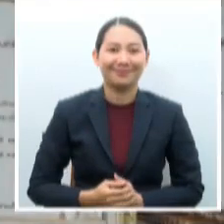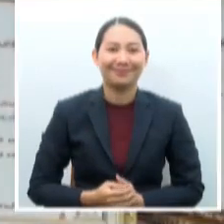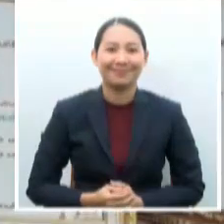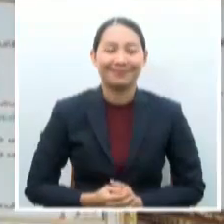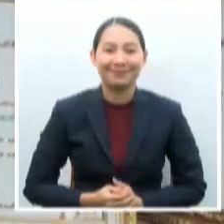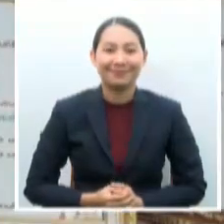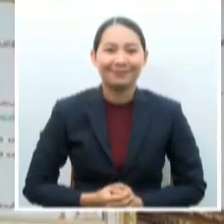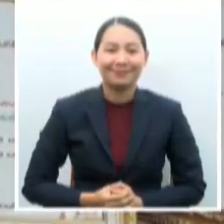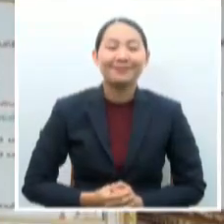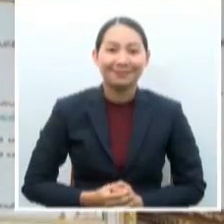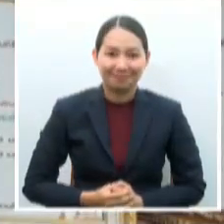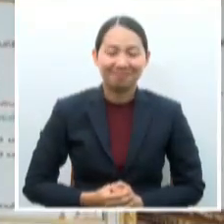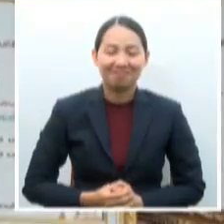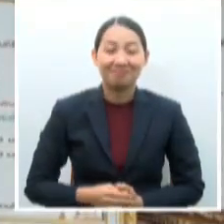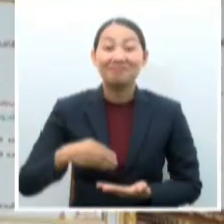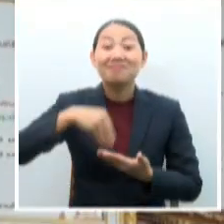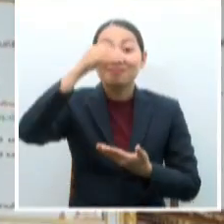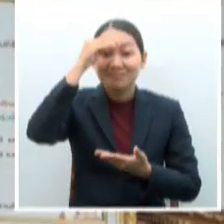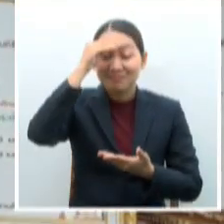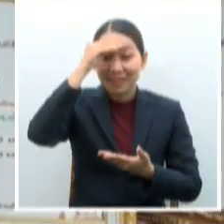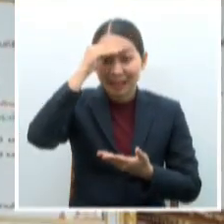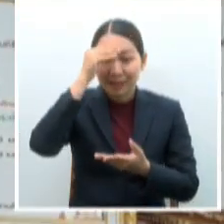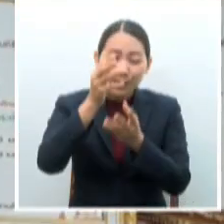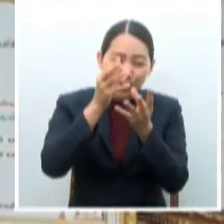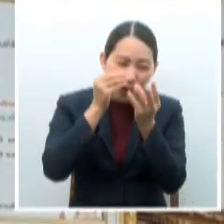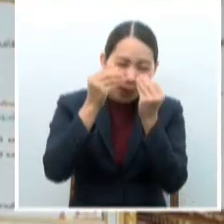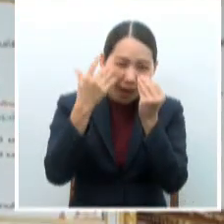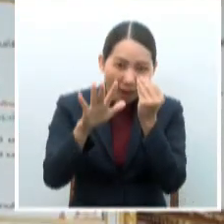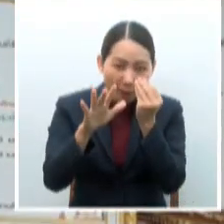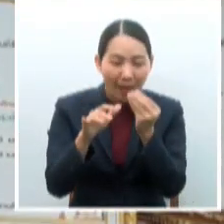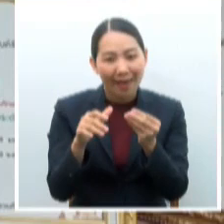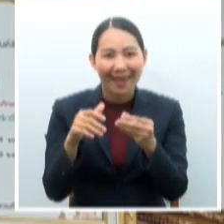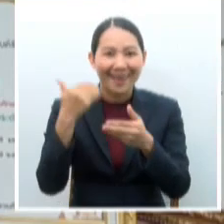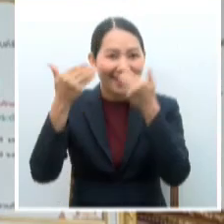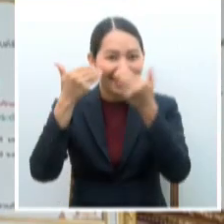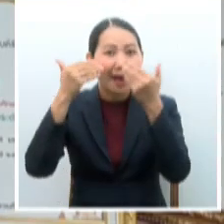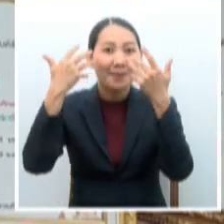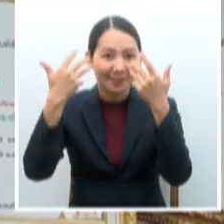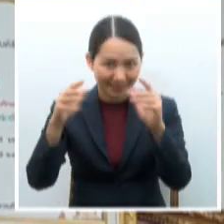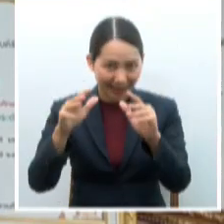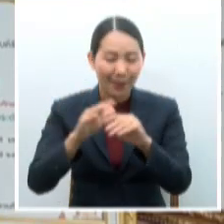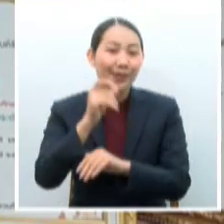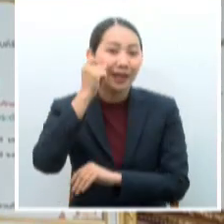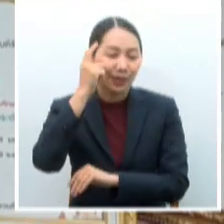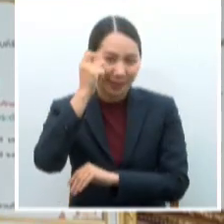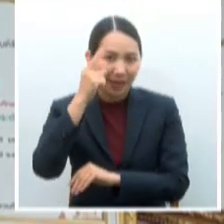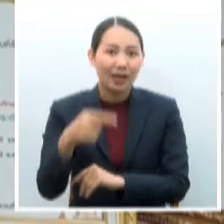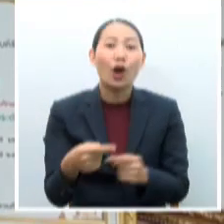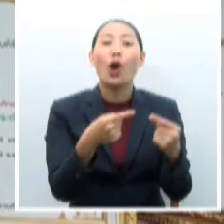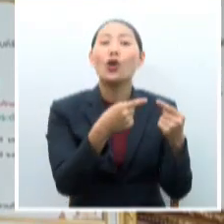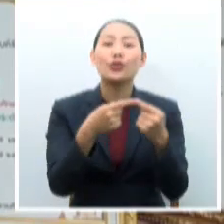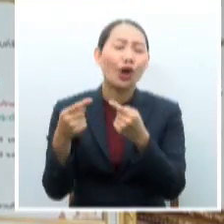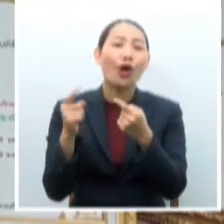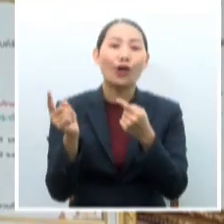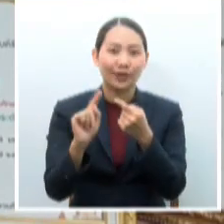พอเขาได้เล่นเกมได้เรียนรู้เรื่องของคำคล้องจองอย่างเข้าใจแล้วนะคะก็จะใช้โปรแกรม ClassPoint อีกหนึ่งครั้ง